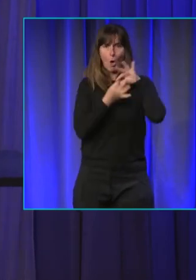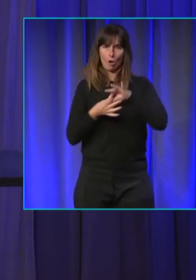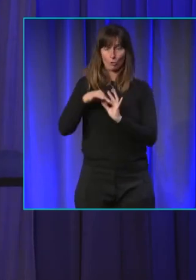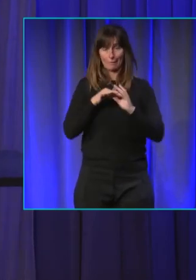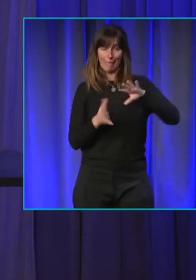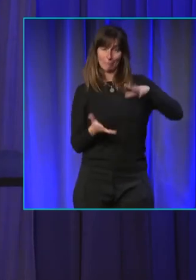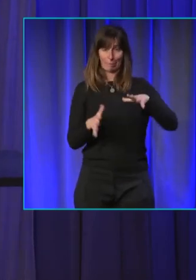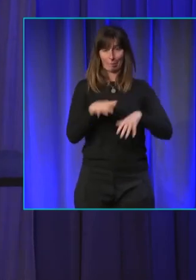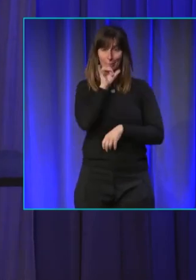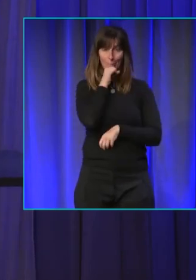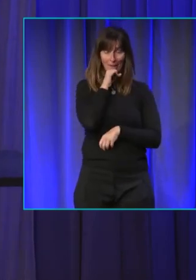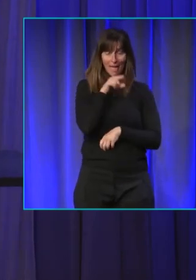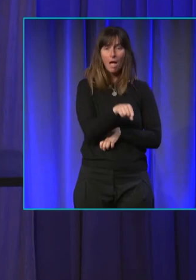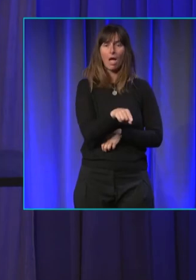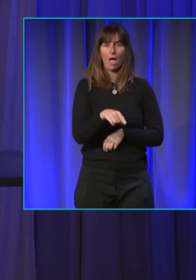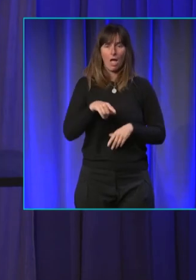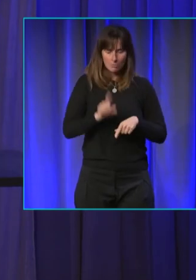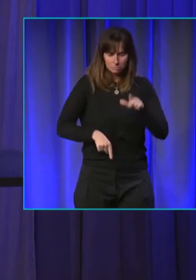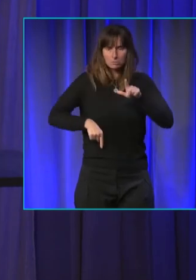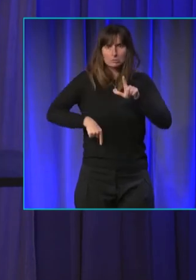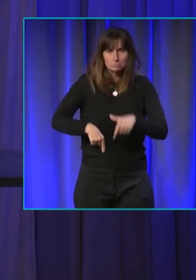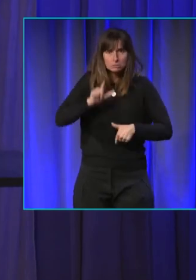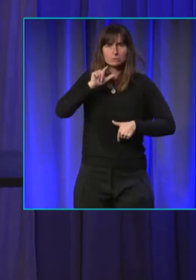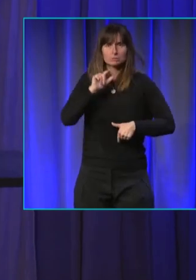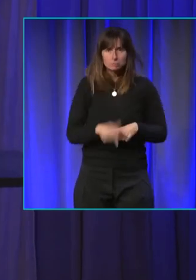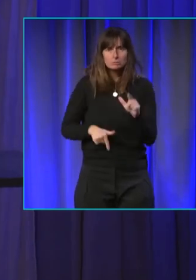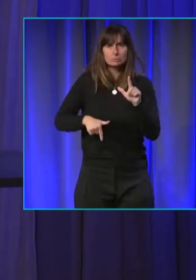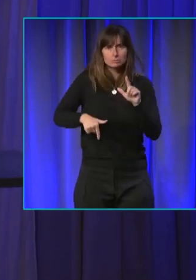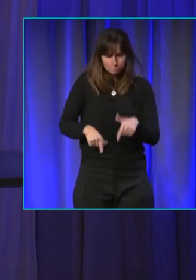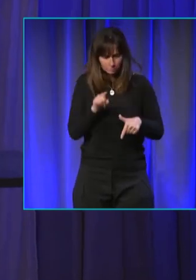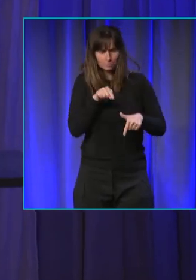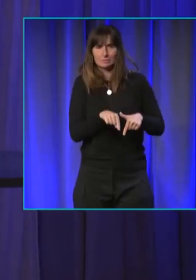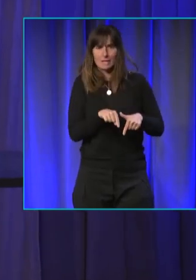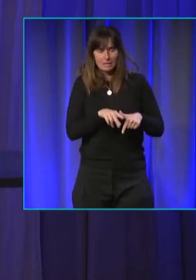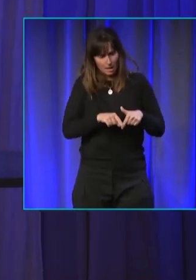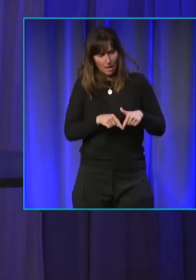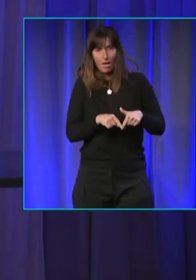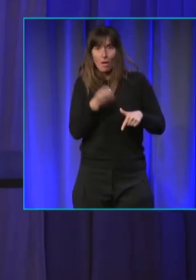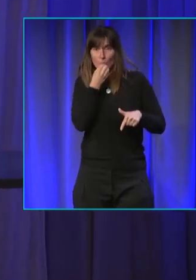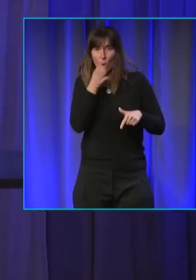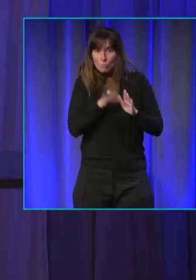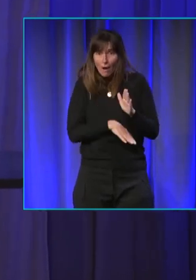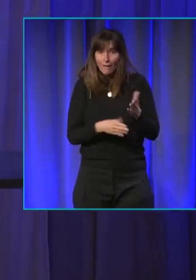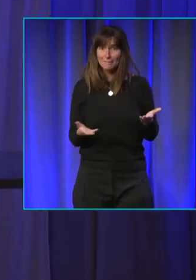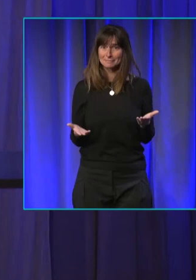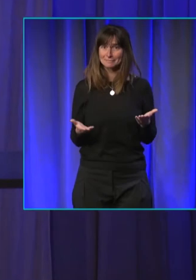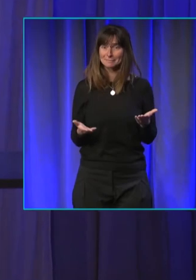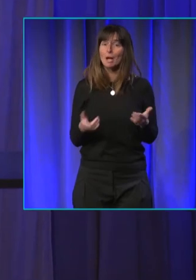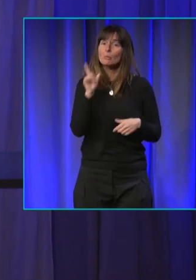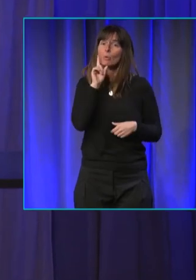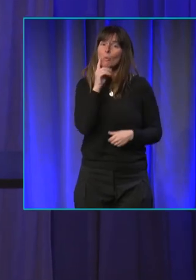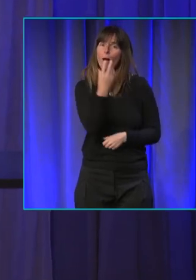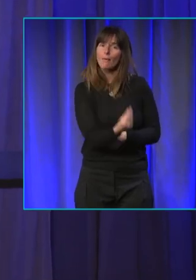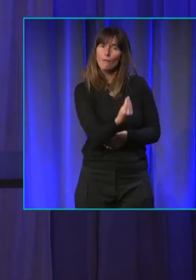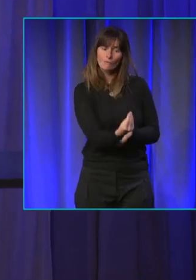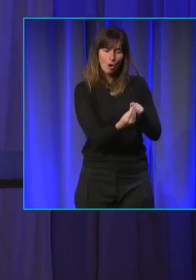et de renvoi à chaque impulsion au sol, elles sont beaucoup moins bonnes. Parce qu'il faut savoir que l'enfant, lui, il a un